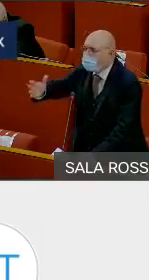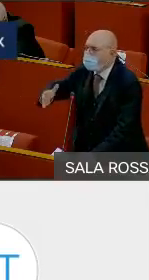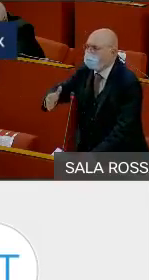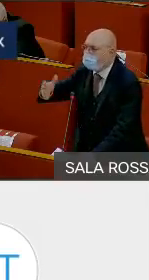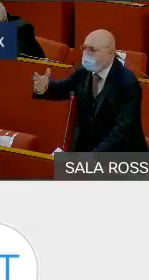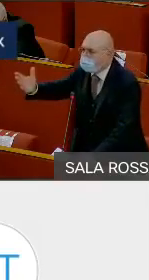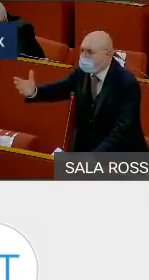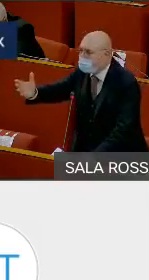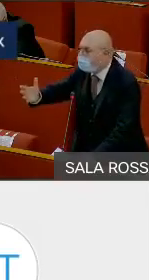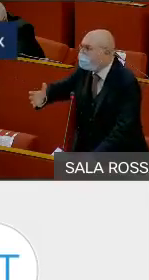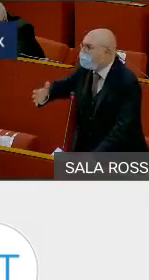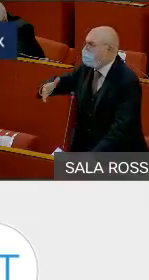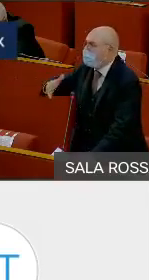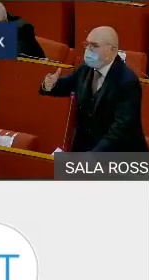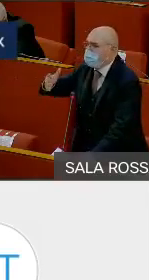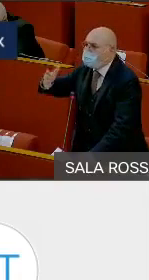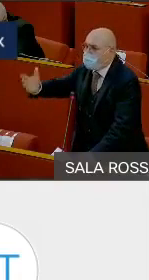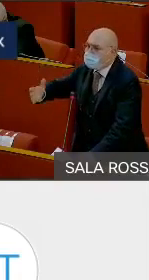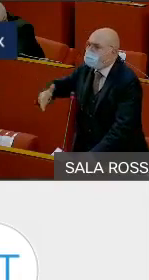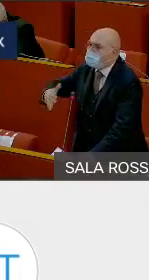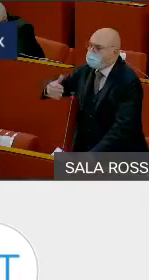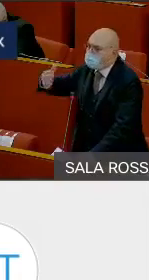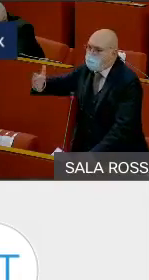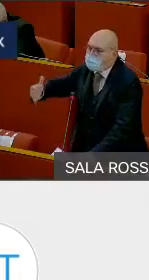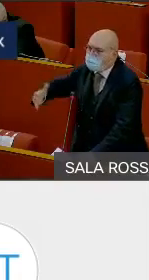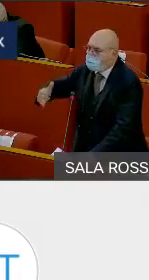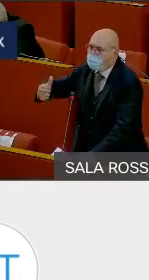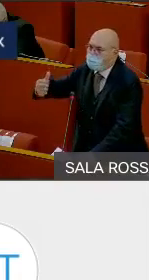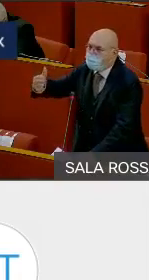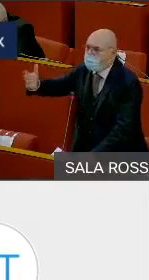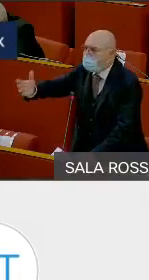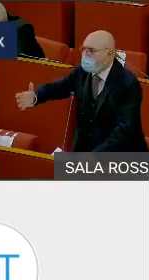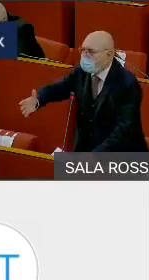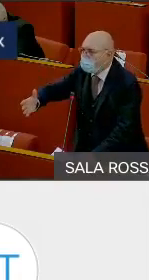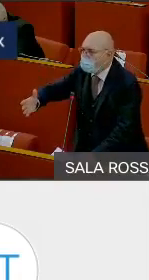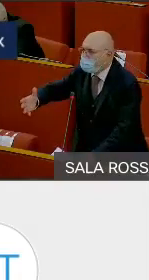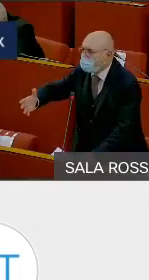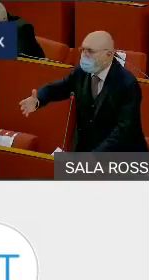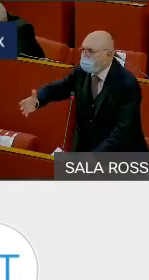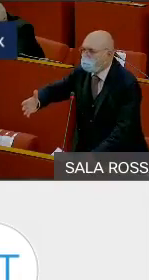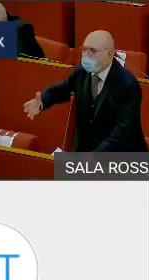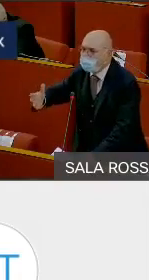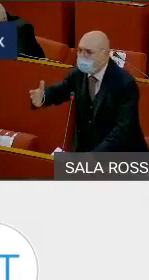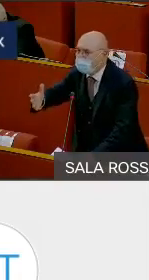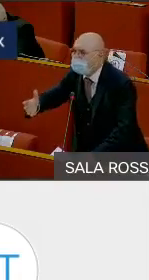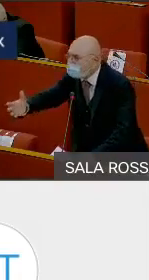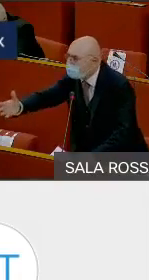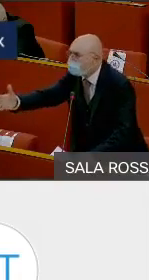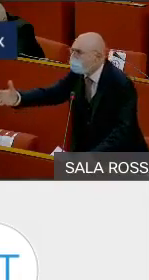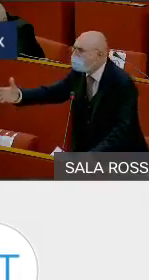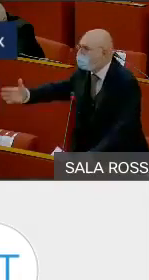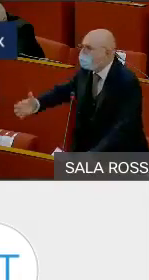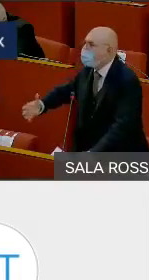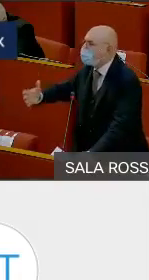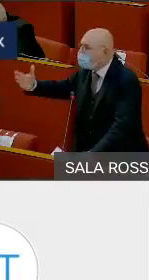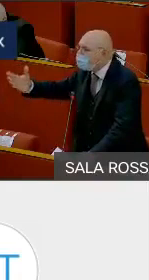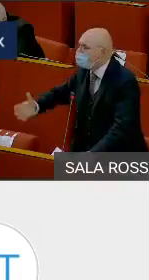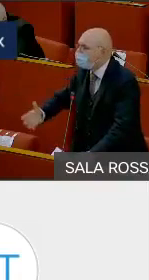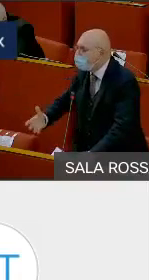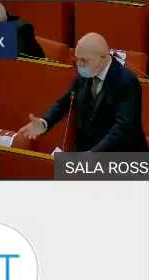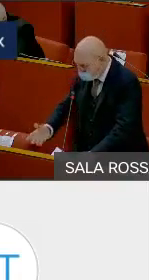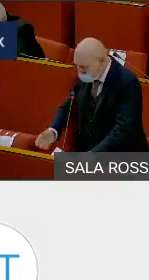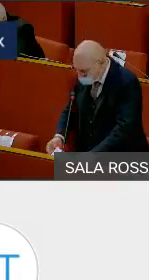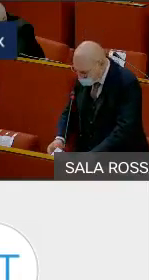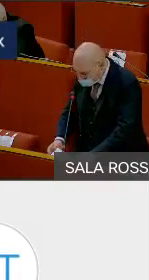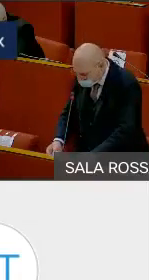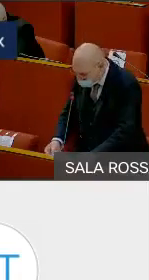lui voleva al massimo pensando di aspetto e magari arriverà il giorno in cui avrà al massimo e purtroppo per noi è arrivato il giorno